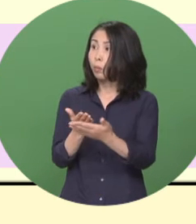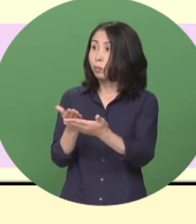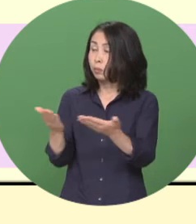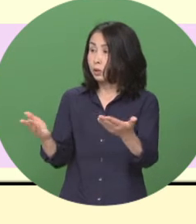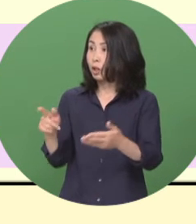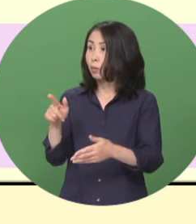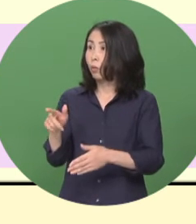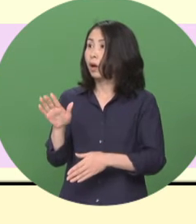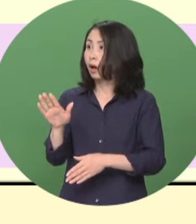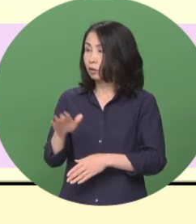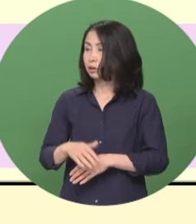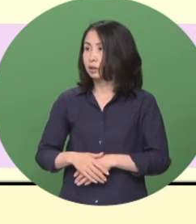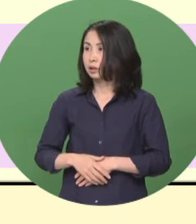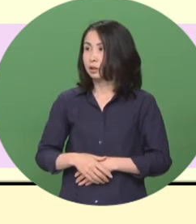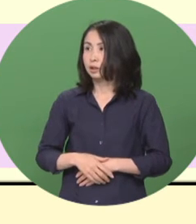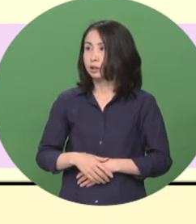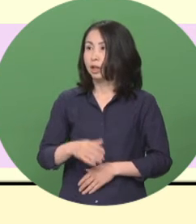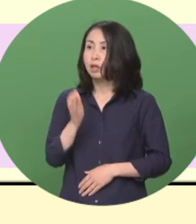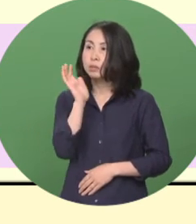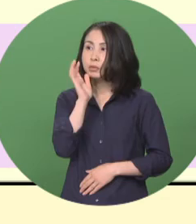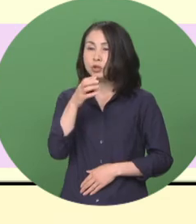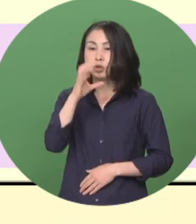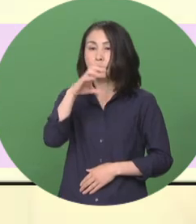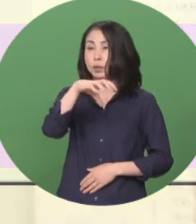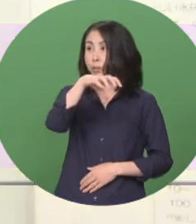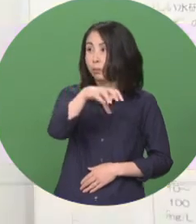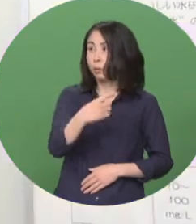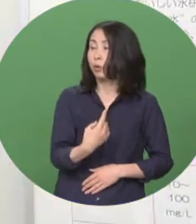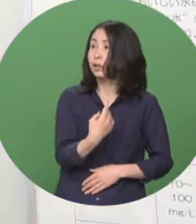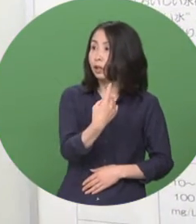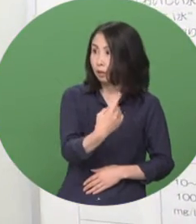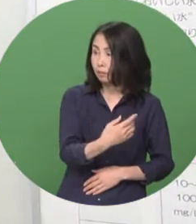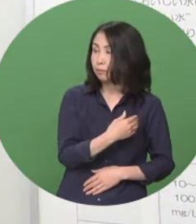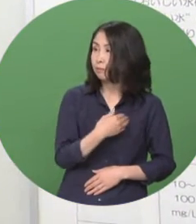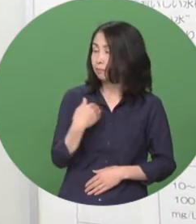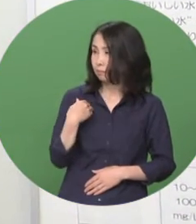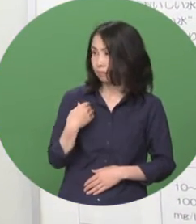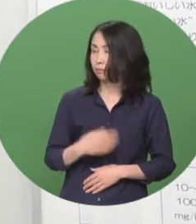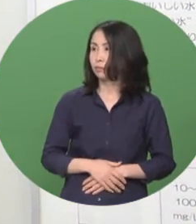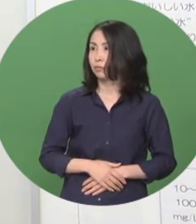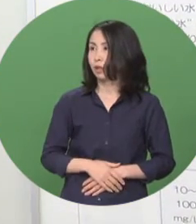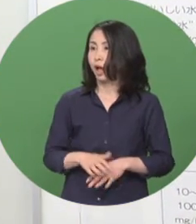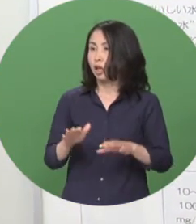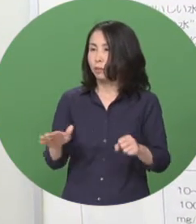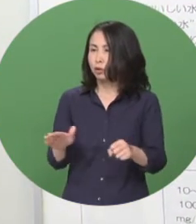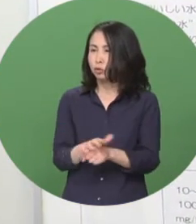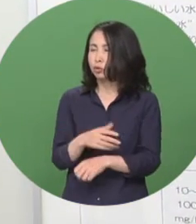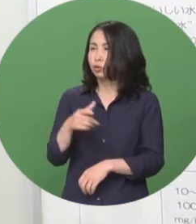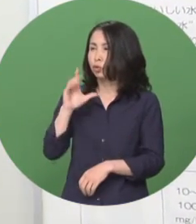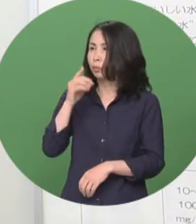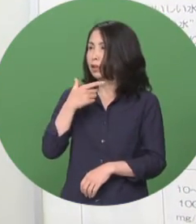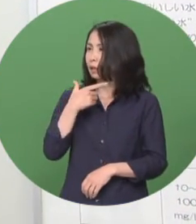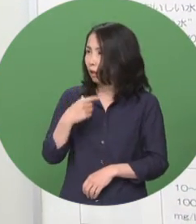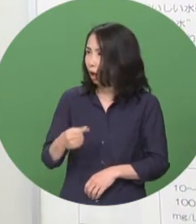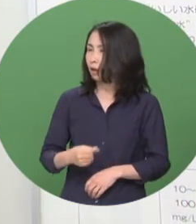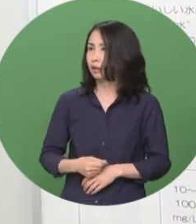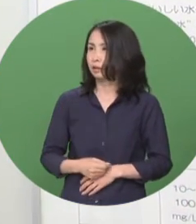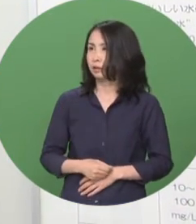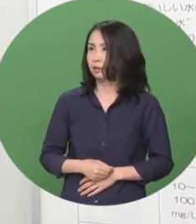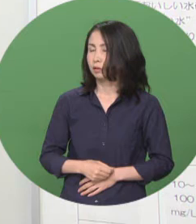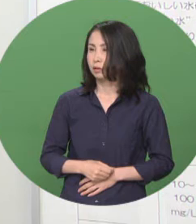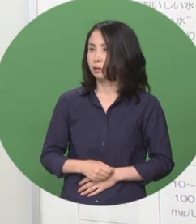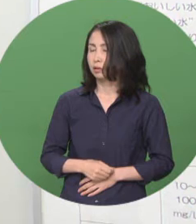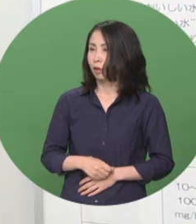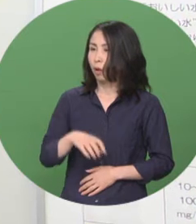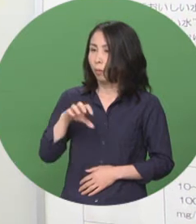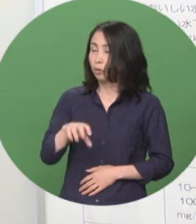ただけるし、水飲み場に行くと自分で入れられると、はいはい、 そうですね。 今すぐ飲みたいんですけど、はい、こう今から行ってすぐ飲